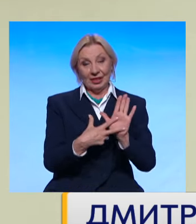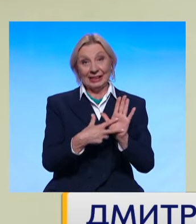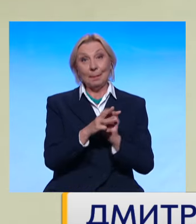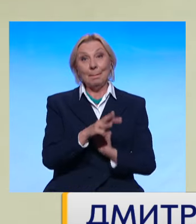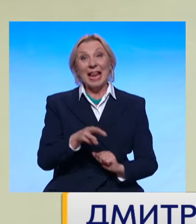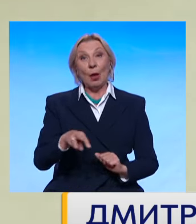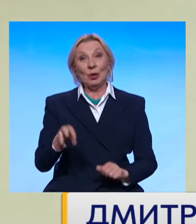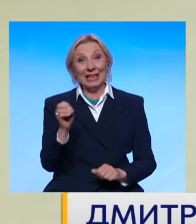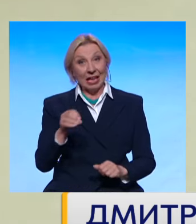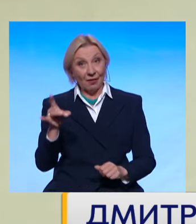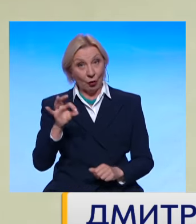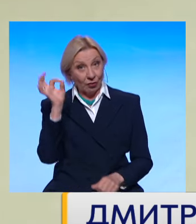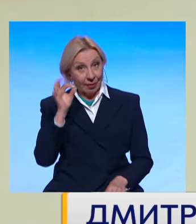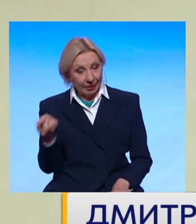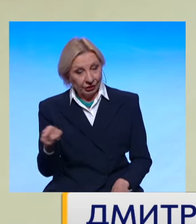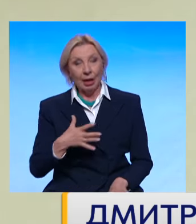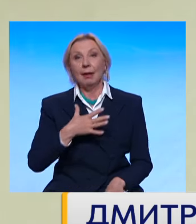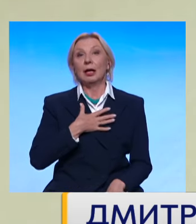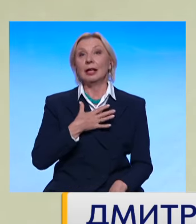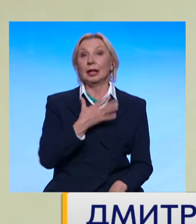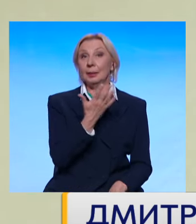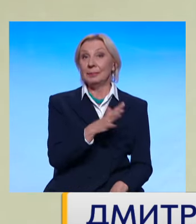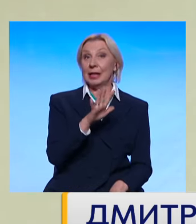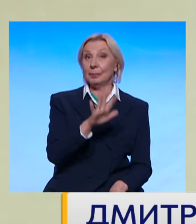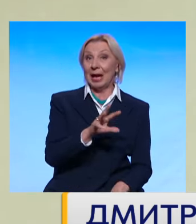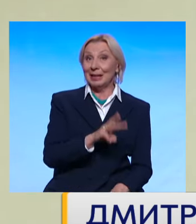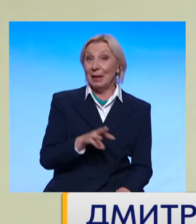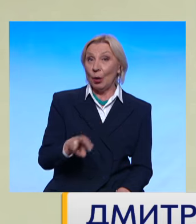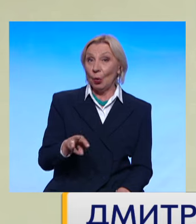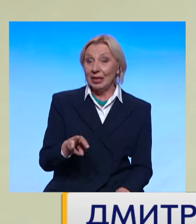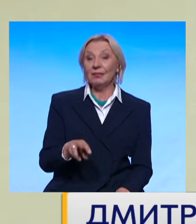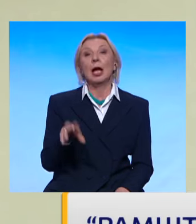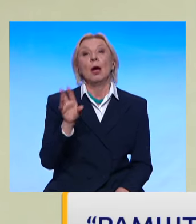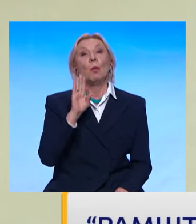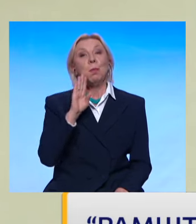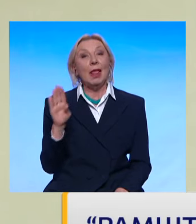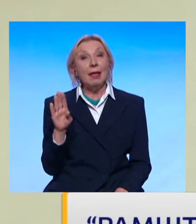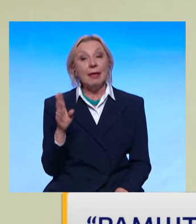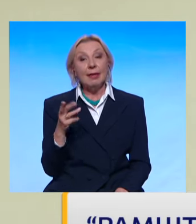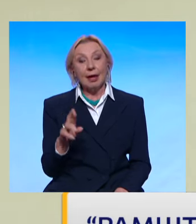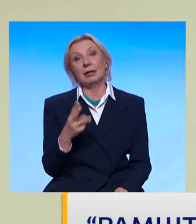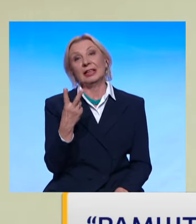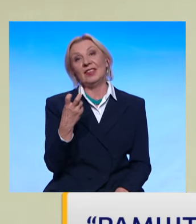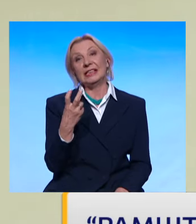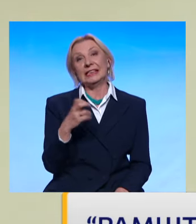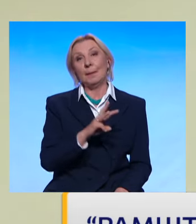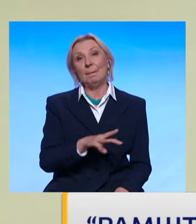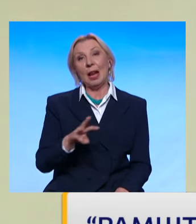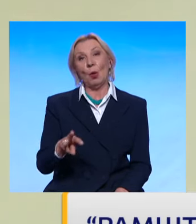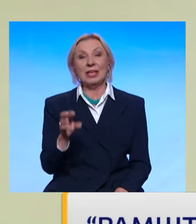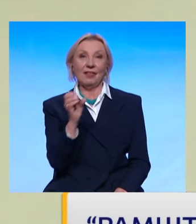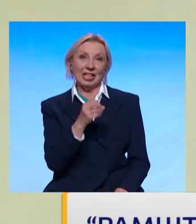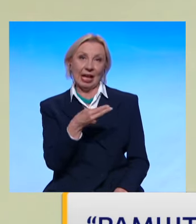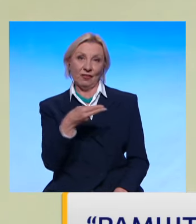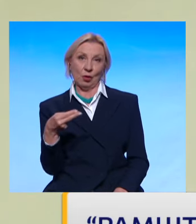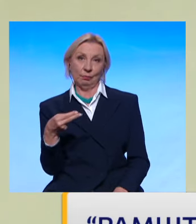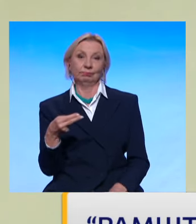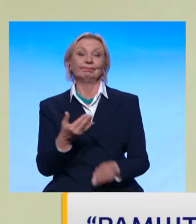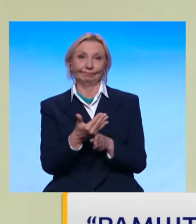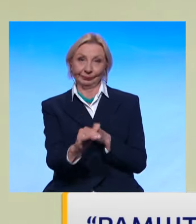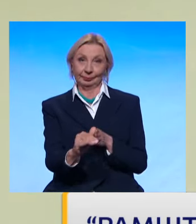євро, Канада – 55 мільйонів євро і Бельгія – близько 200 мільйонів євро саме на цю